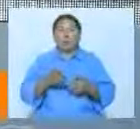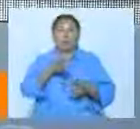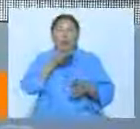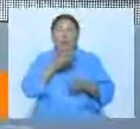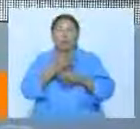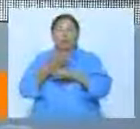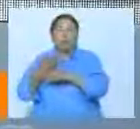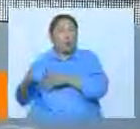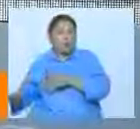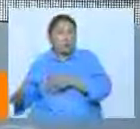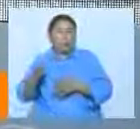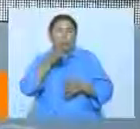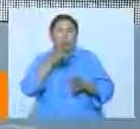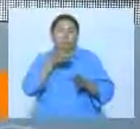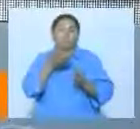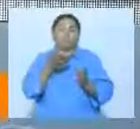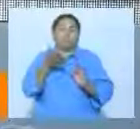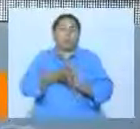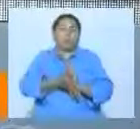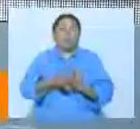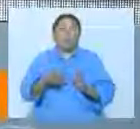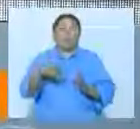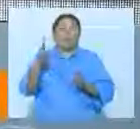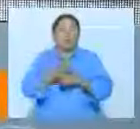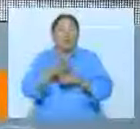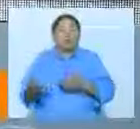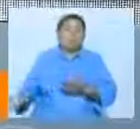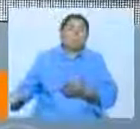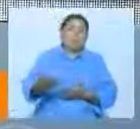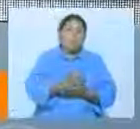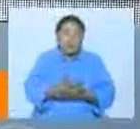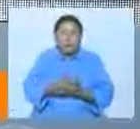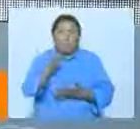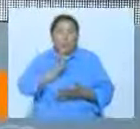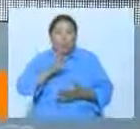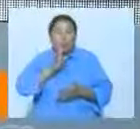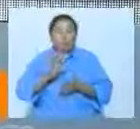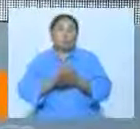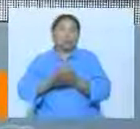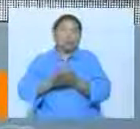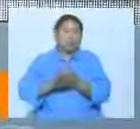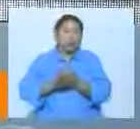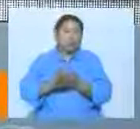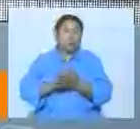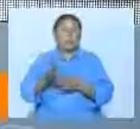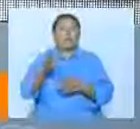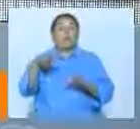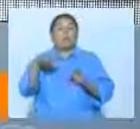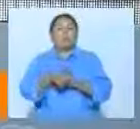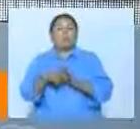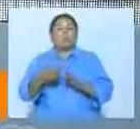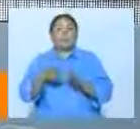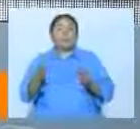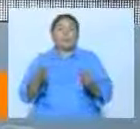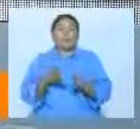бөлек жаңағыдай уақыт алады. Мысалы түнімен біз жинаймыз да, таңертең судың тұтыну көлеміне байланысты кешкі мезгілде